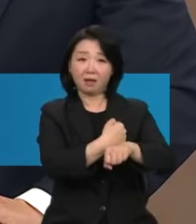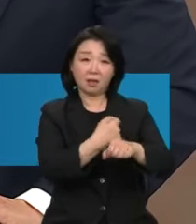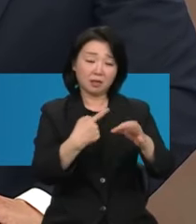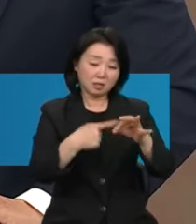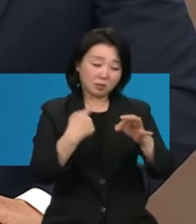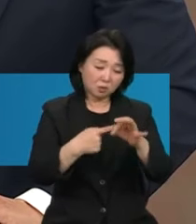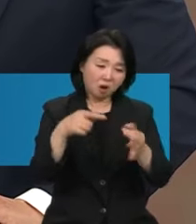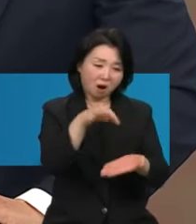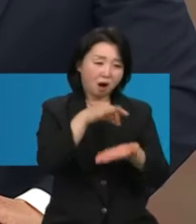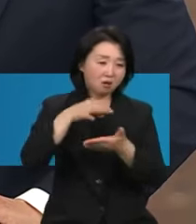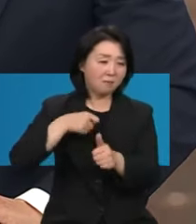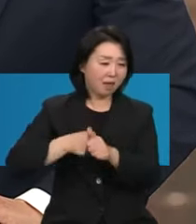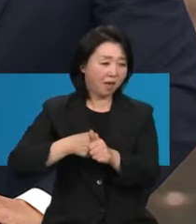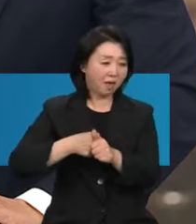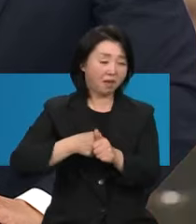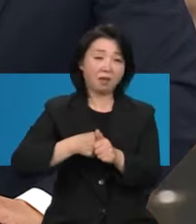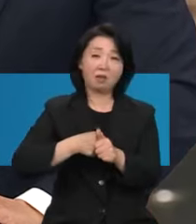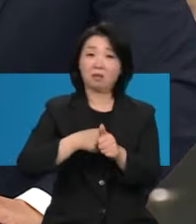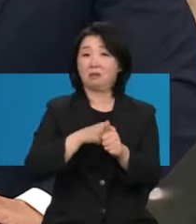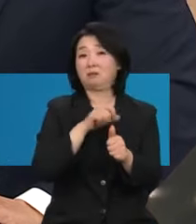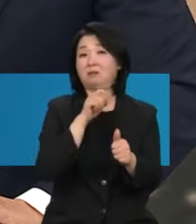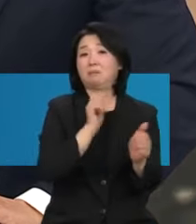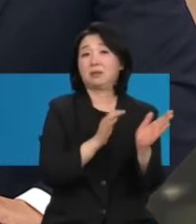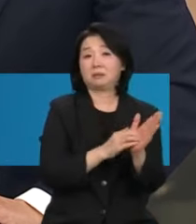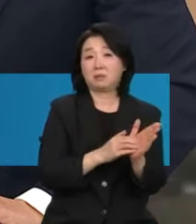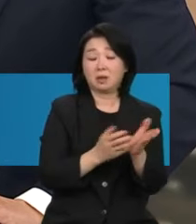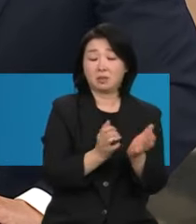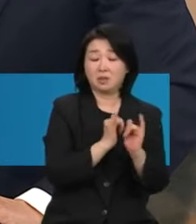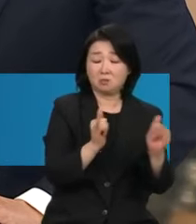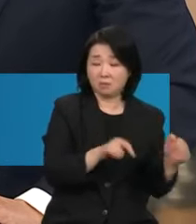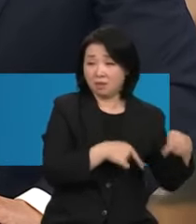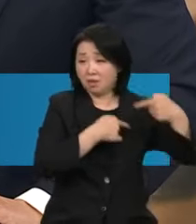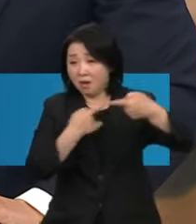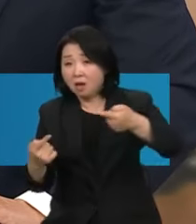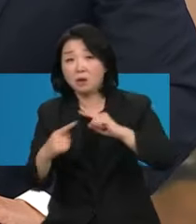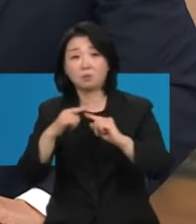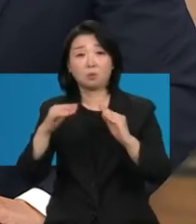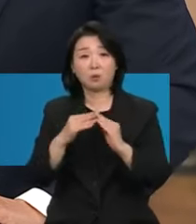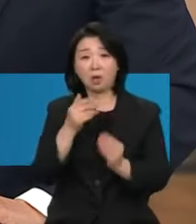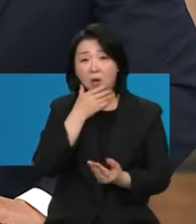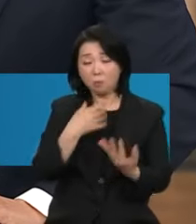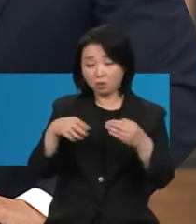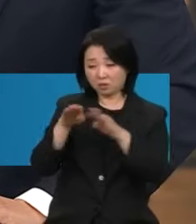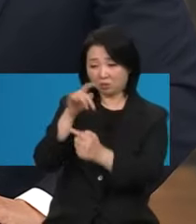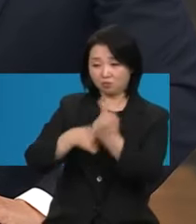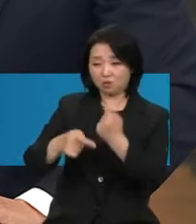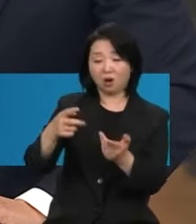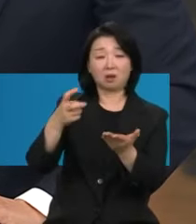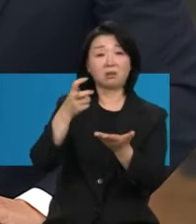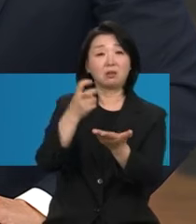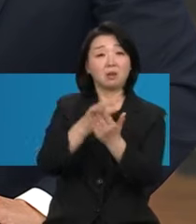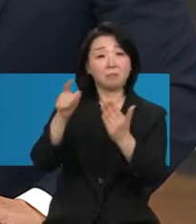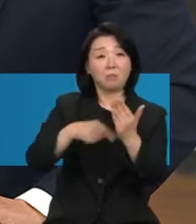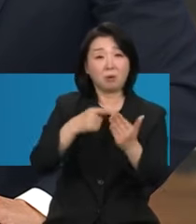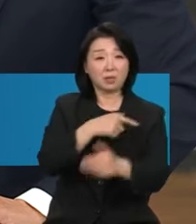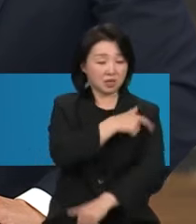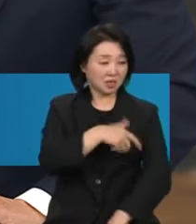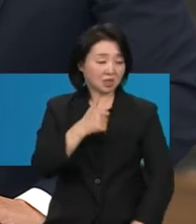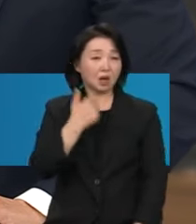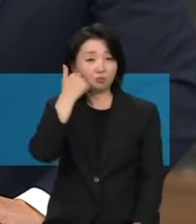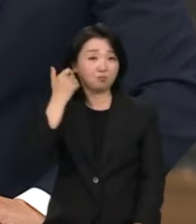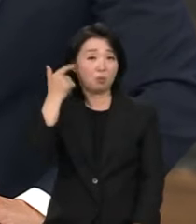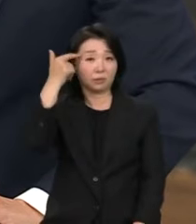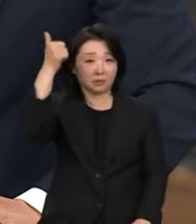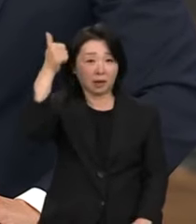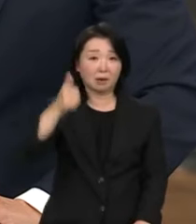11조와 헌금을 요구했다는 의혹이 제기됐습니다. 직원들이 동원된 교회는 복지시설을 운영하는 법인 이사장이 목사로 있는